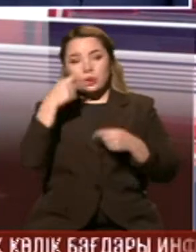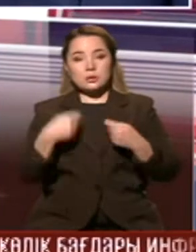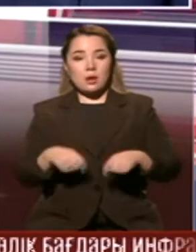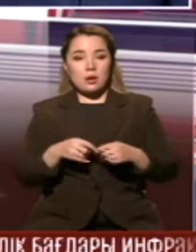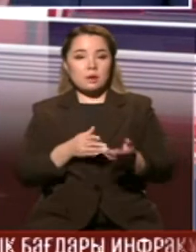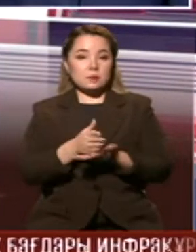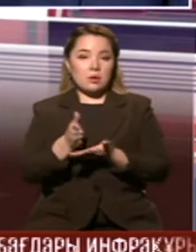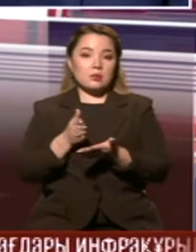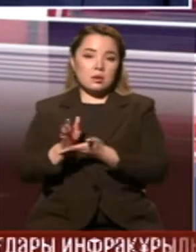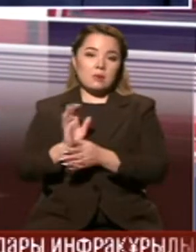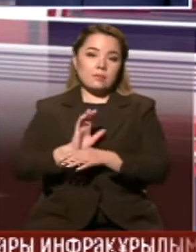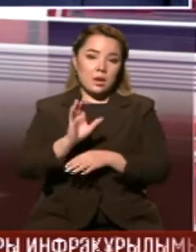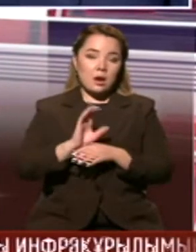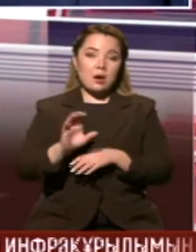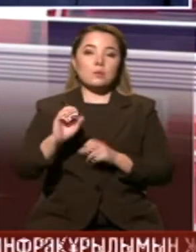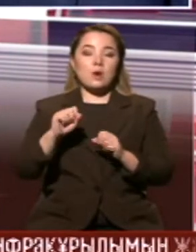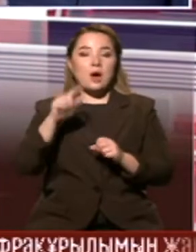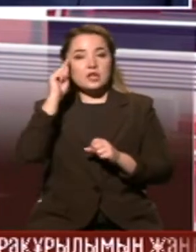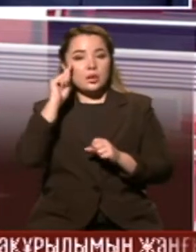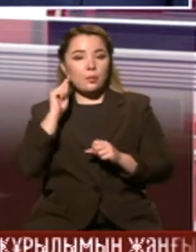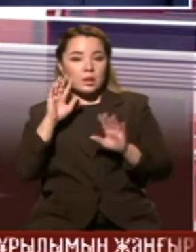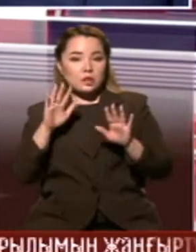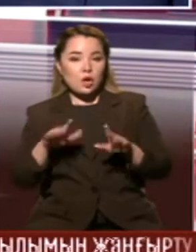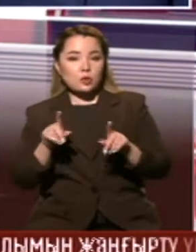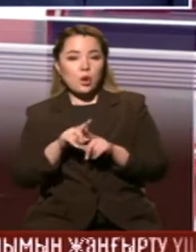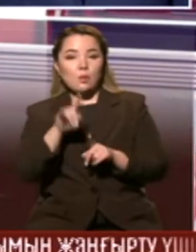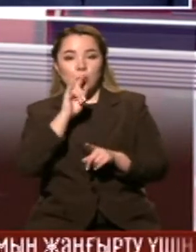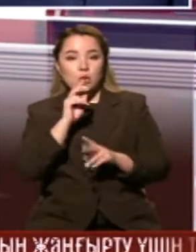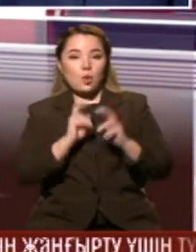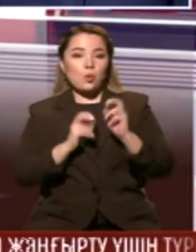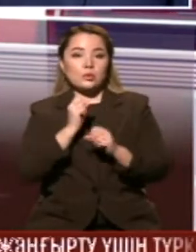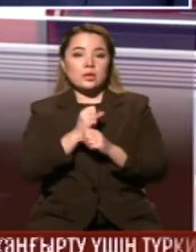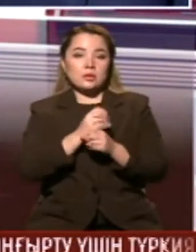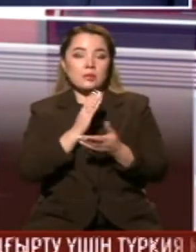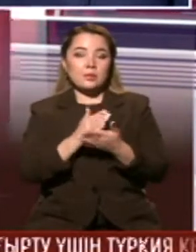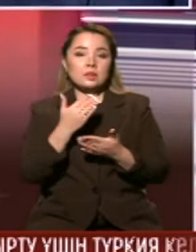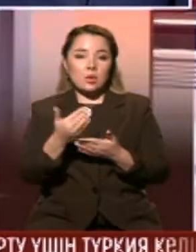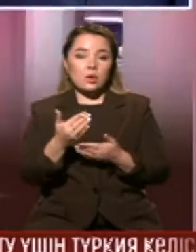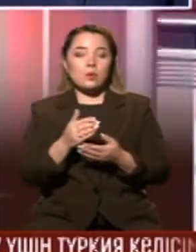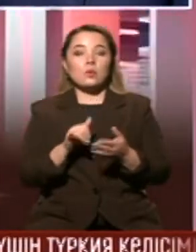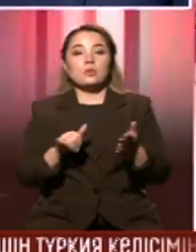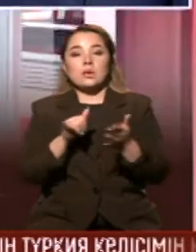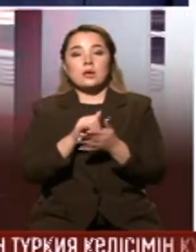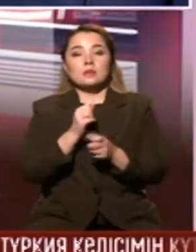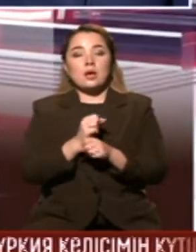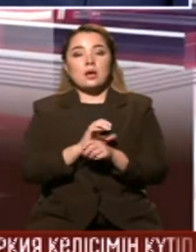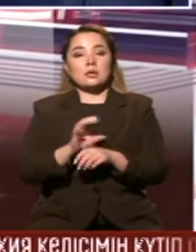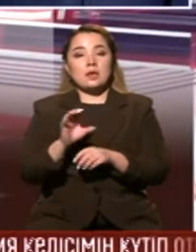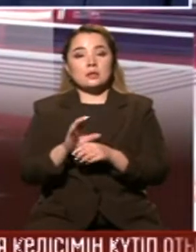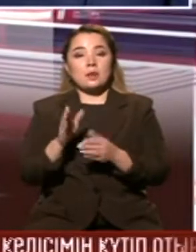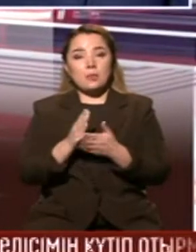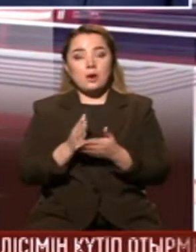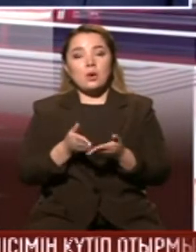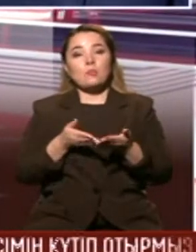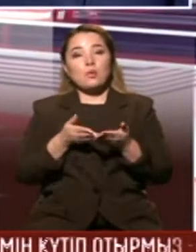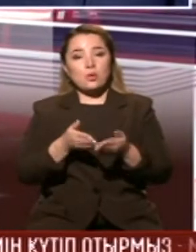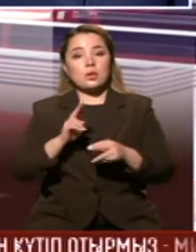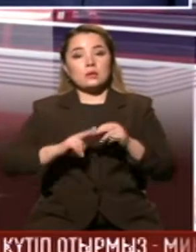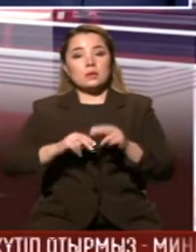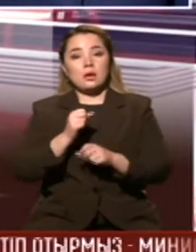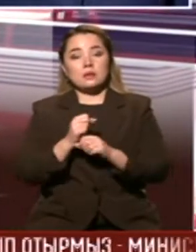шығу, мысалы әзербайжандықтар сол жақта өздерінің мұнай өндірісін қойып, сол жерден экспорт жасап отыр, порттар салып